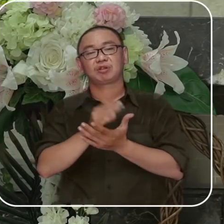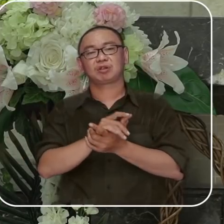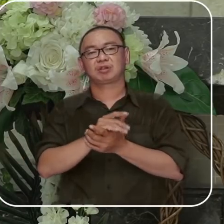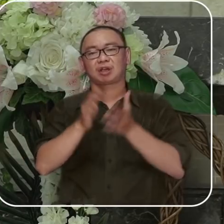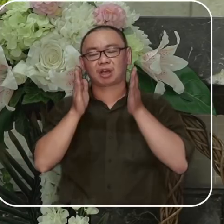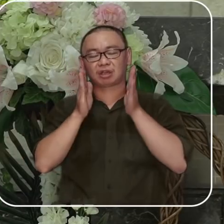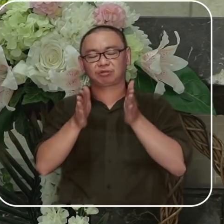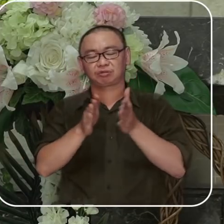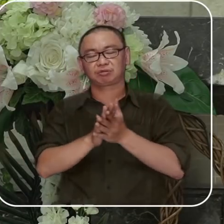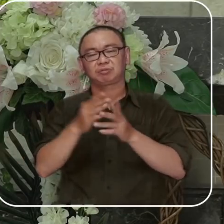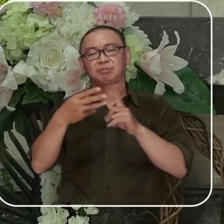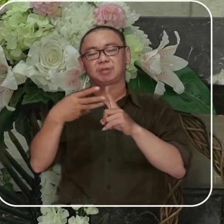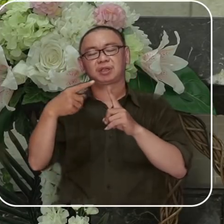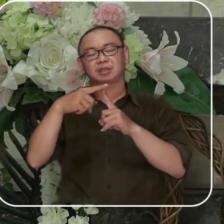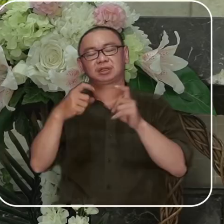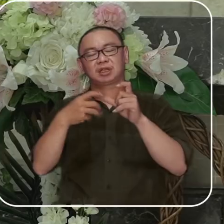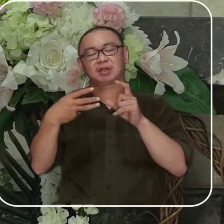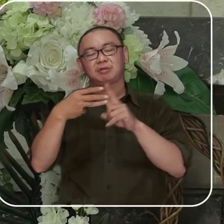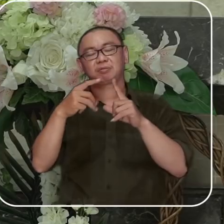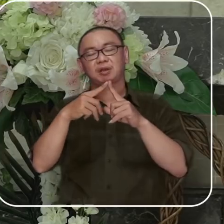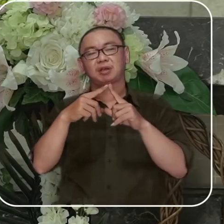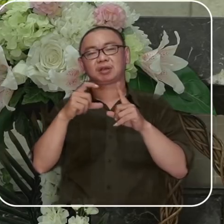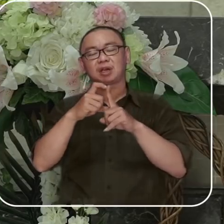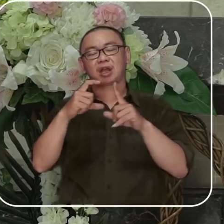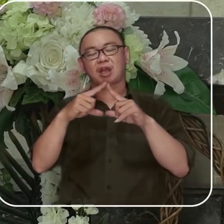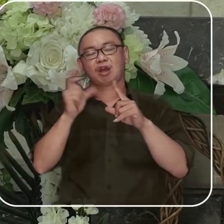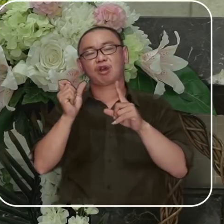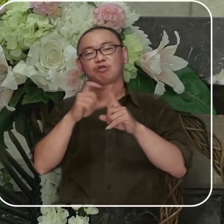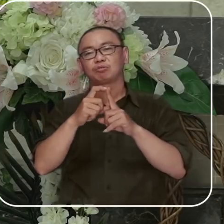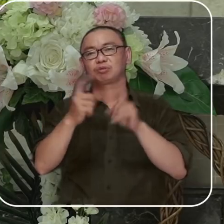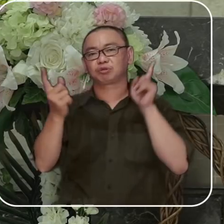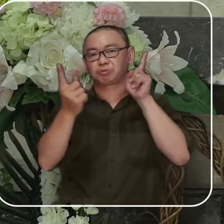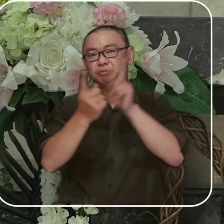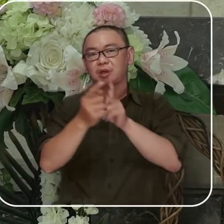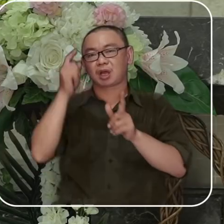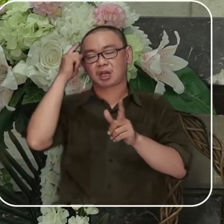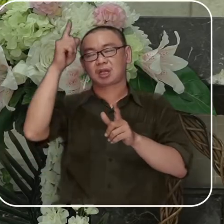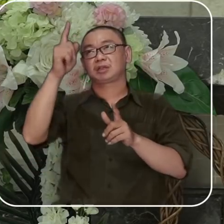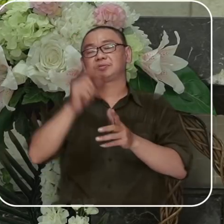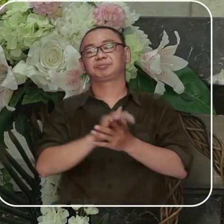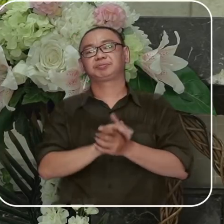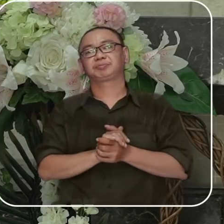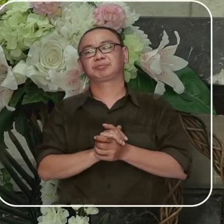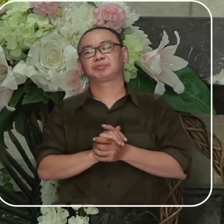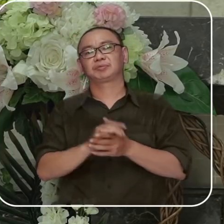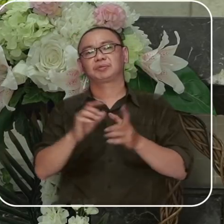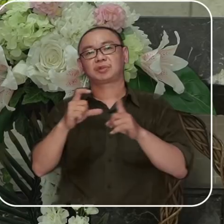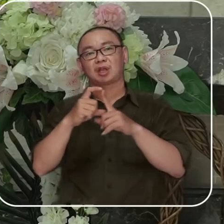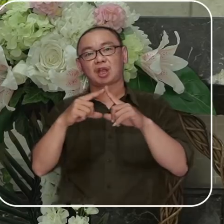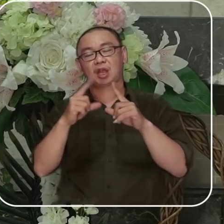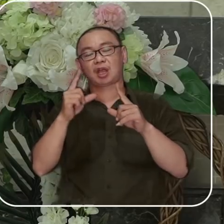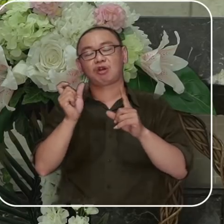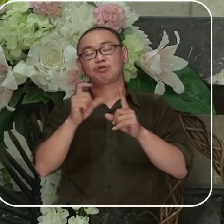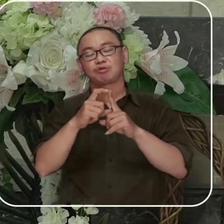itu, Daud berjumpa dengan Allah-Nya. Daud bertemu dengan Allah-Nya. Daud mengenal